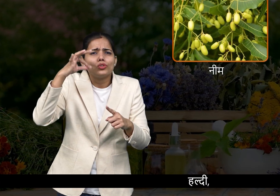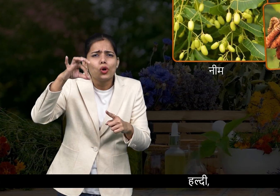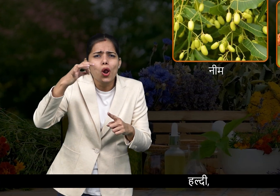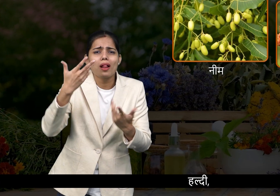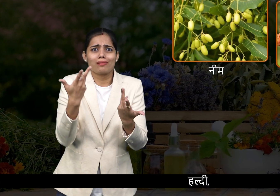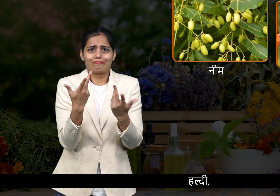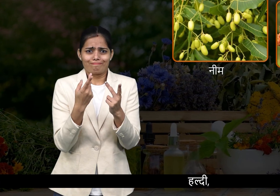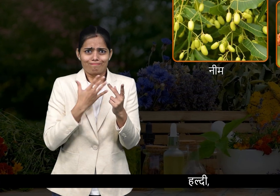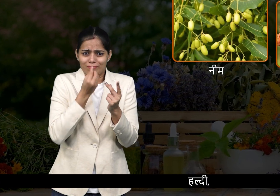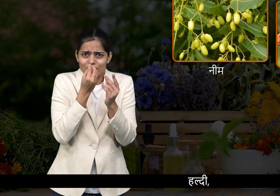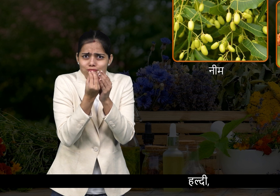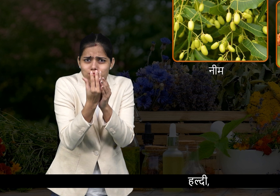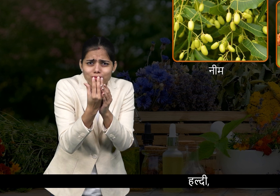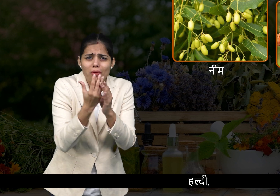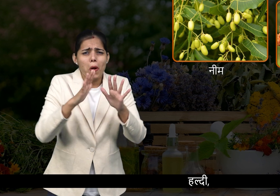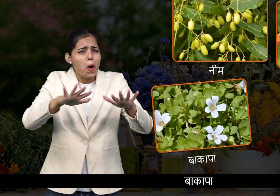हल्दी,